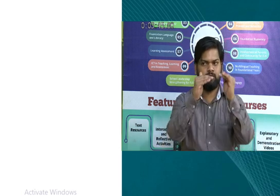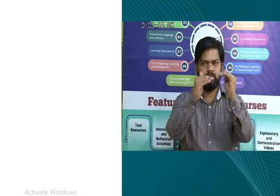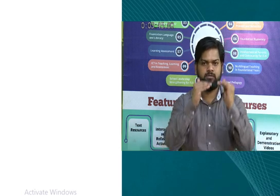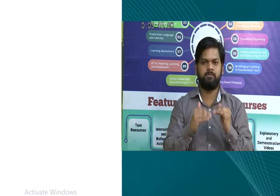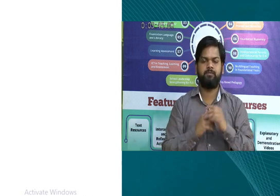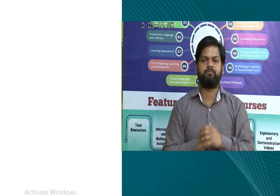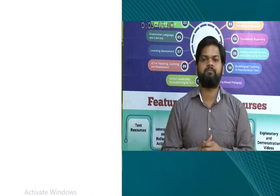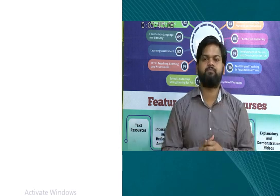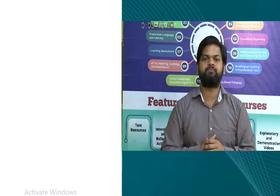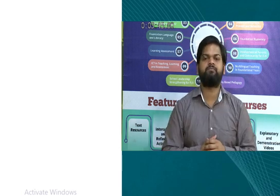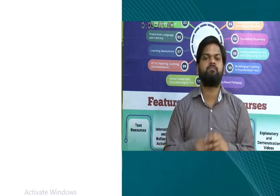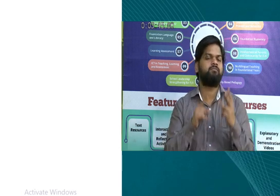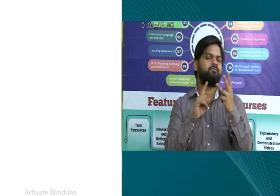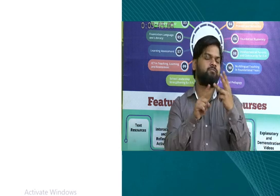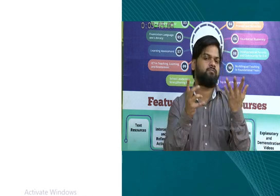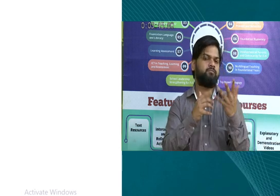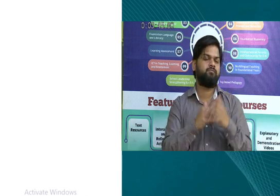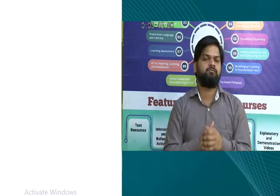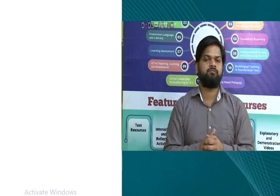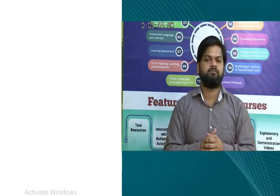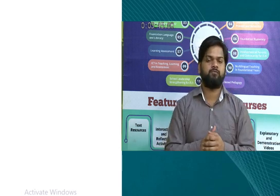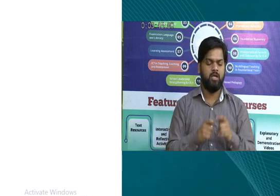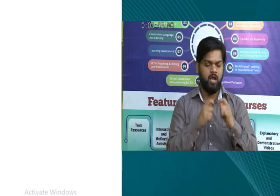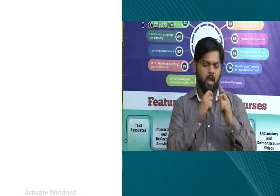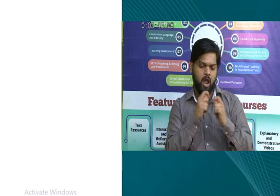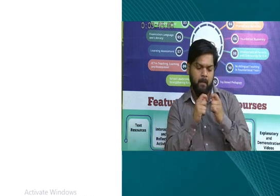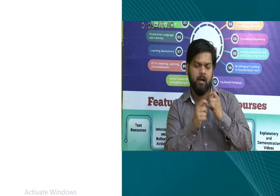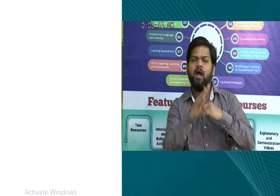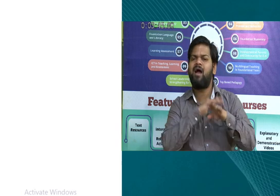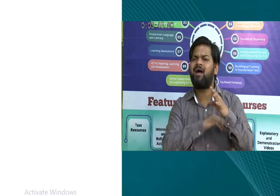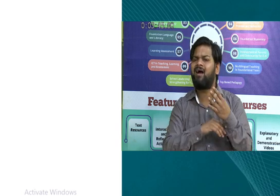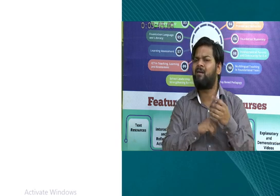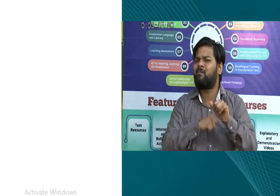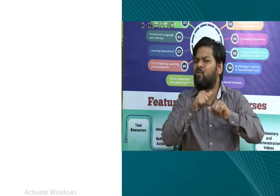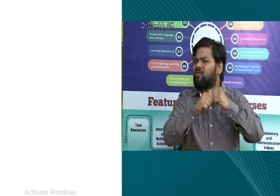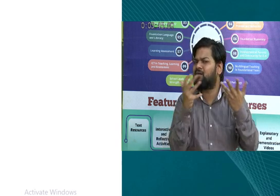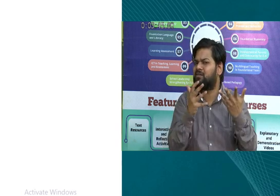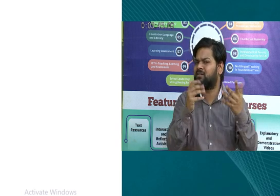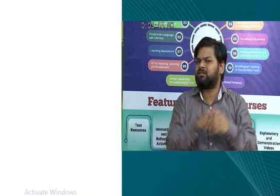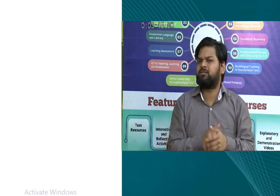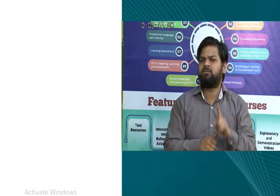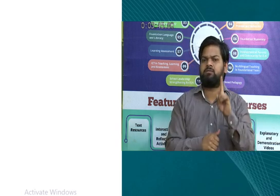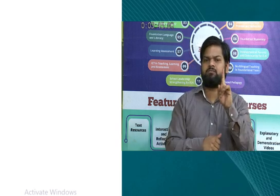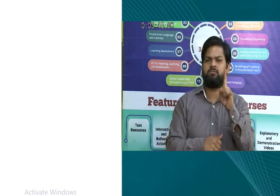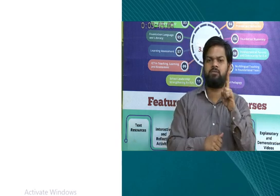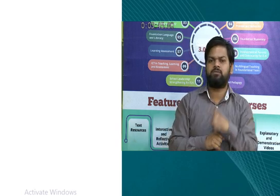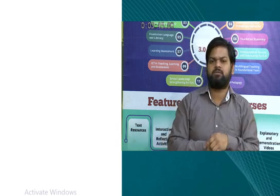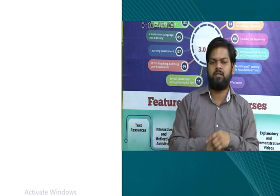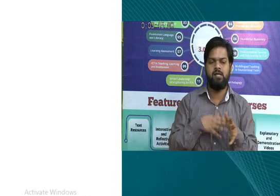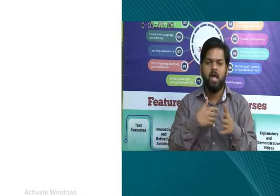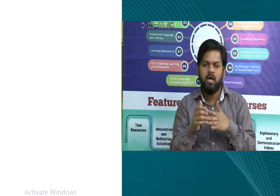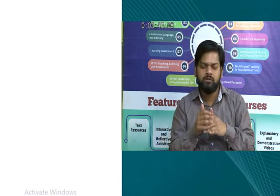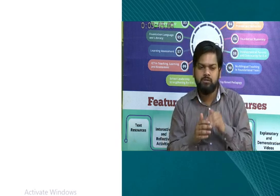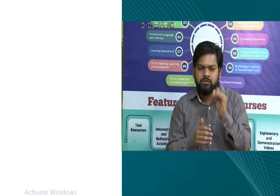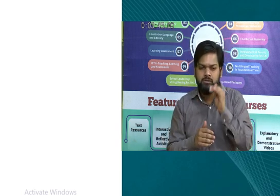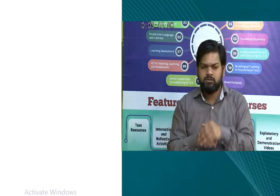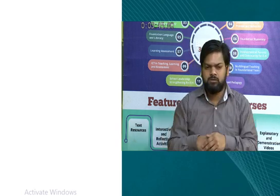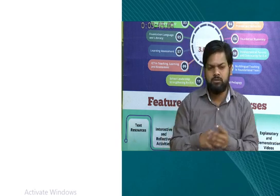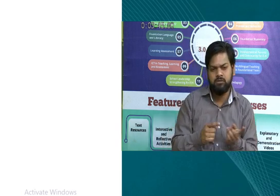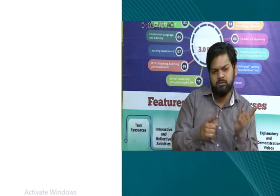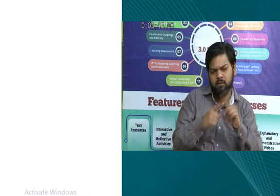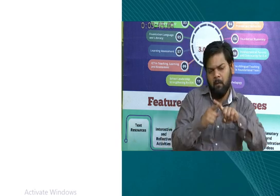हैं तीसरा प्रश्न है रिपोर्ट आज में होता है विकल्प का किसी घटना का वर्णन